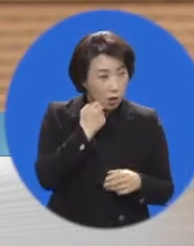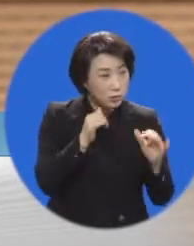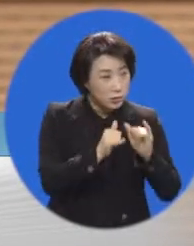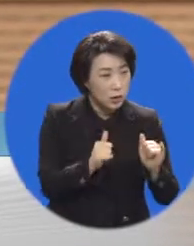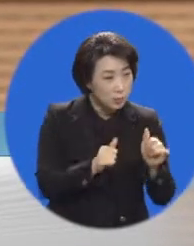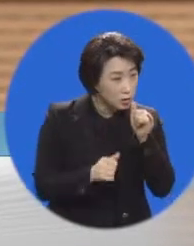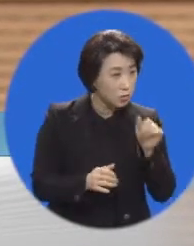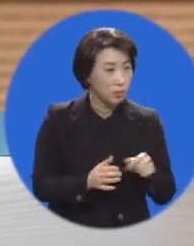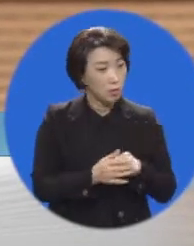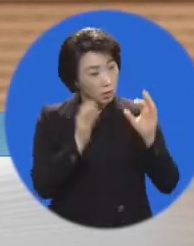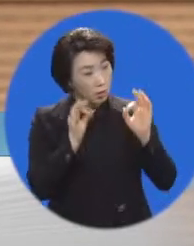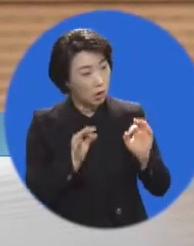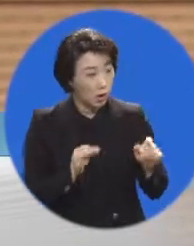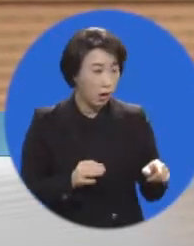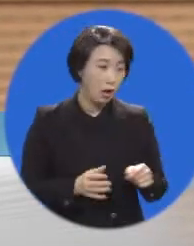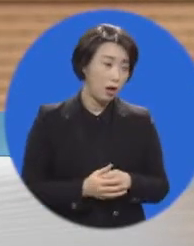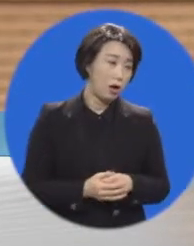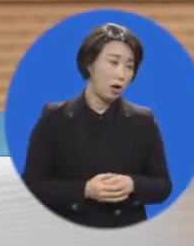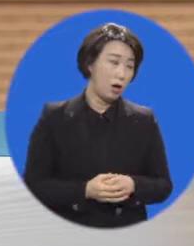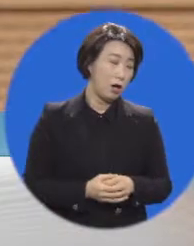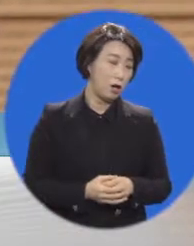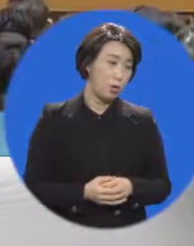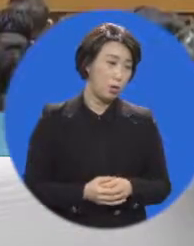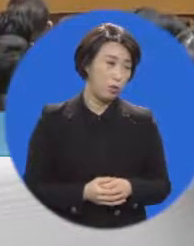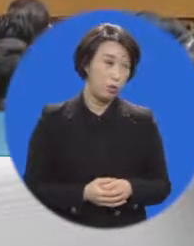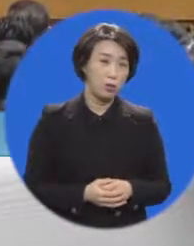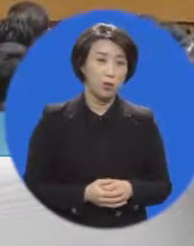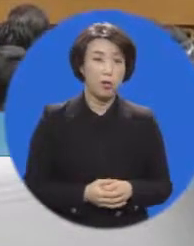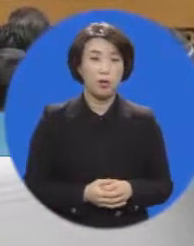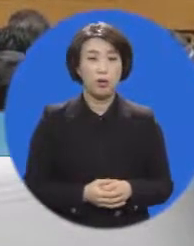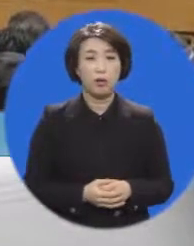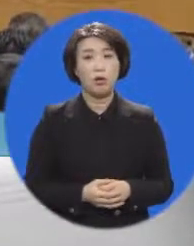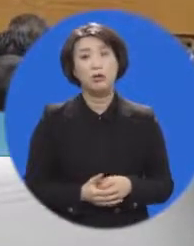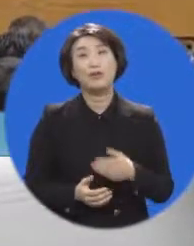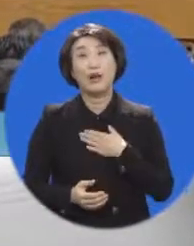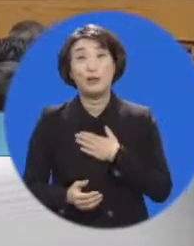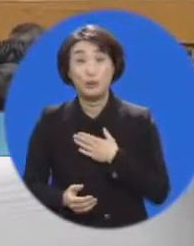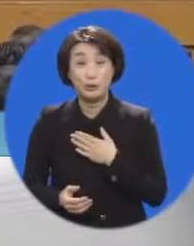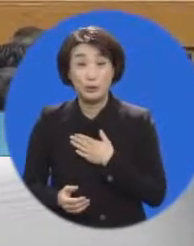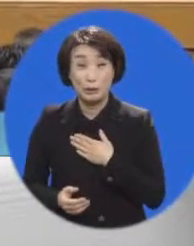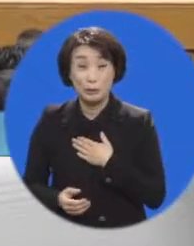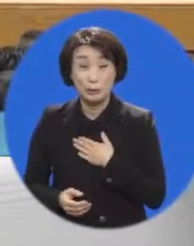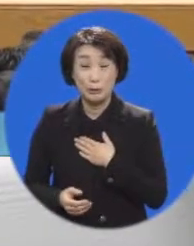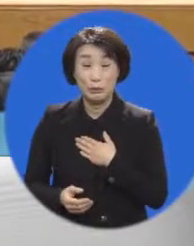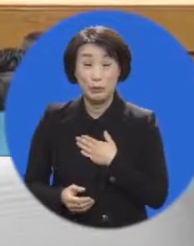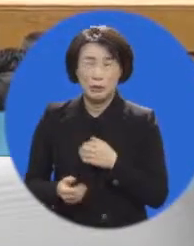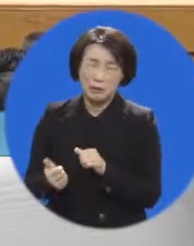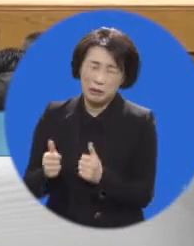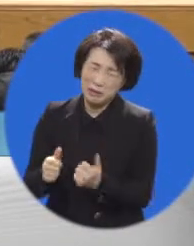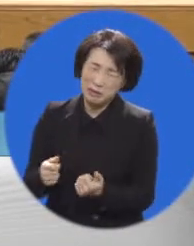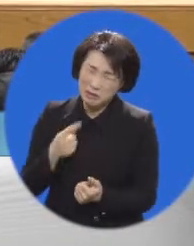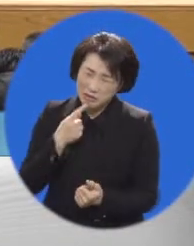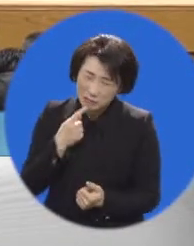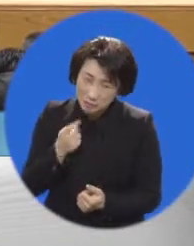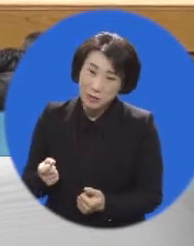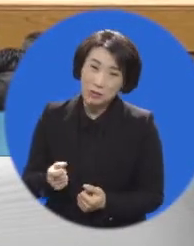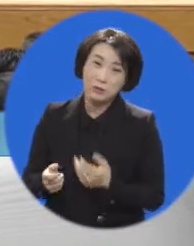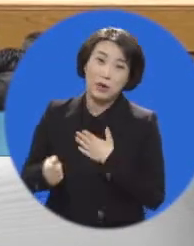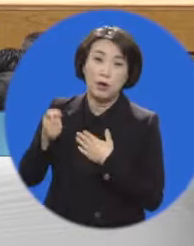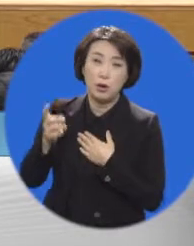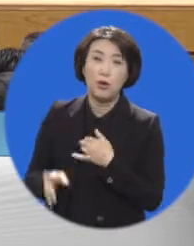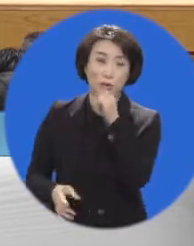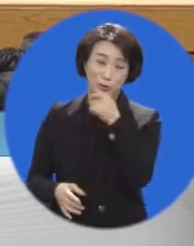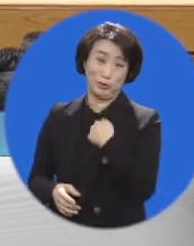치다보면 저는 뭐 너무 많은 고통 속에서 죽음의 고비를